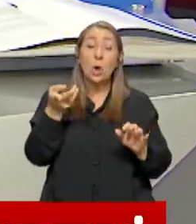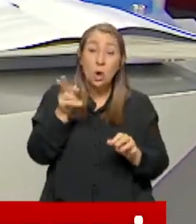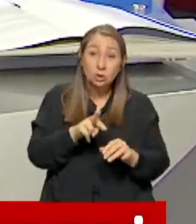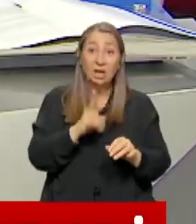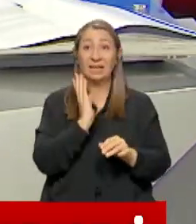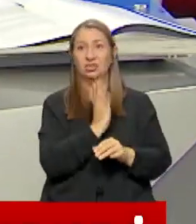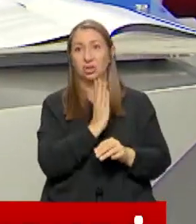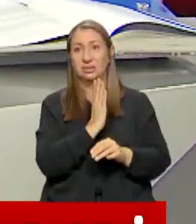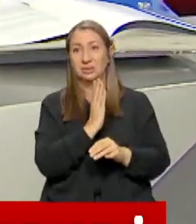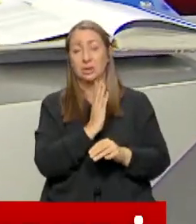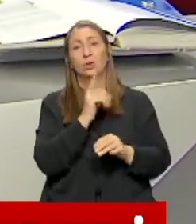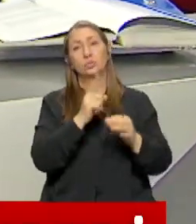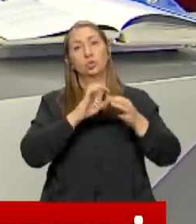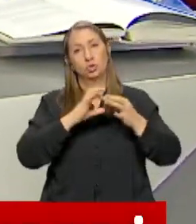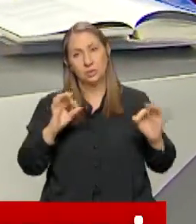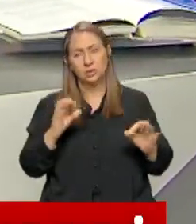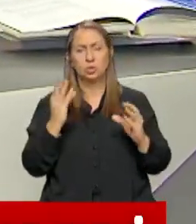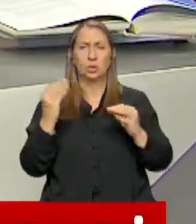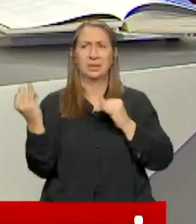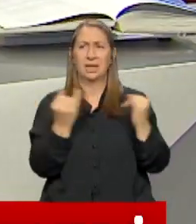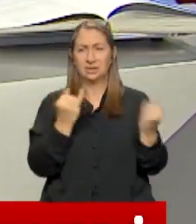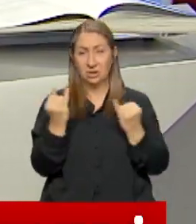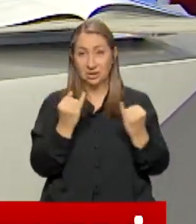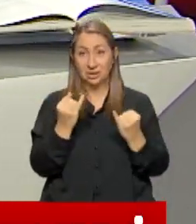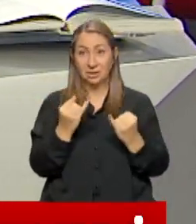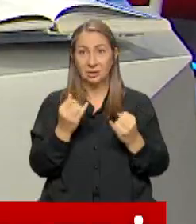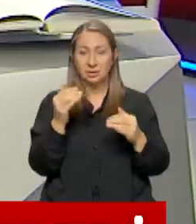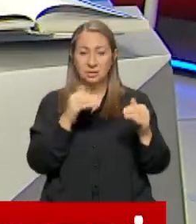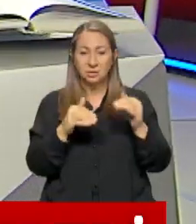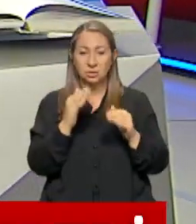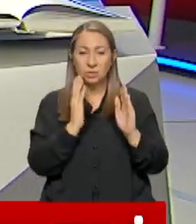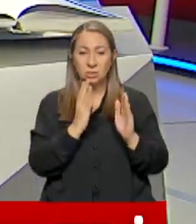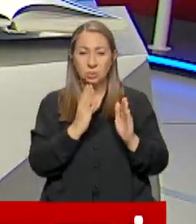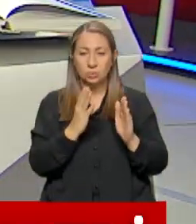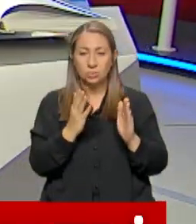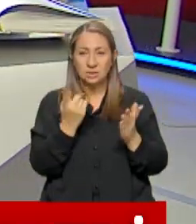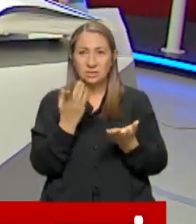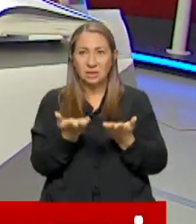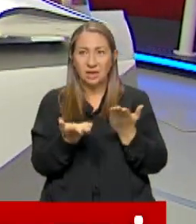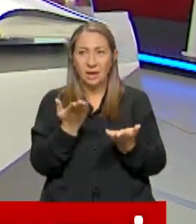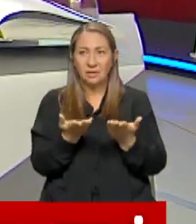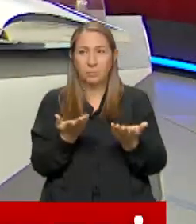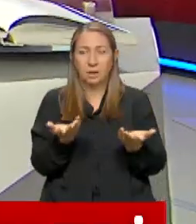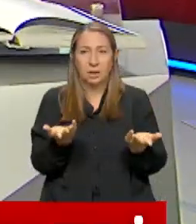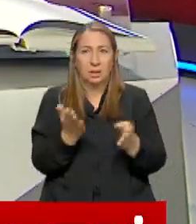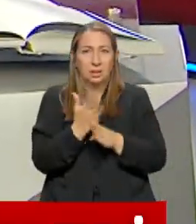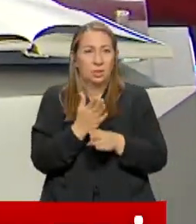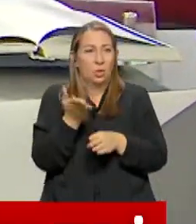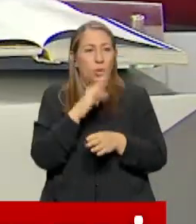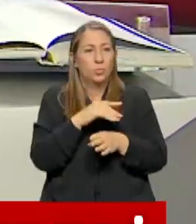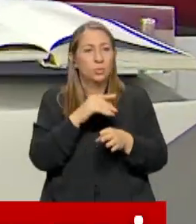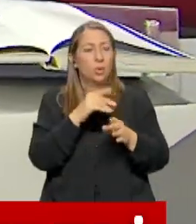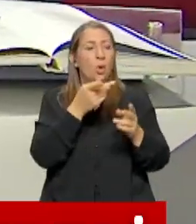dünyaya gideceğiz Bu sözü çok tartışıldı Yani seçime gidiyoruz nasıl bir değerlendirme ya da niye öbür